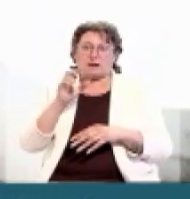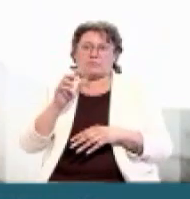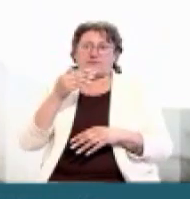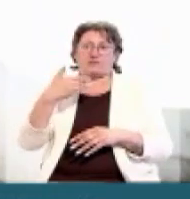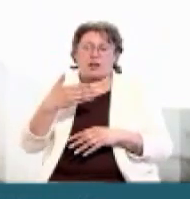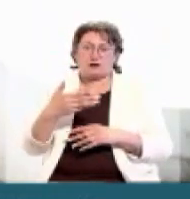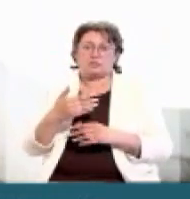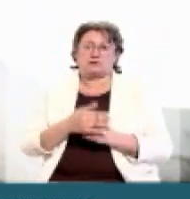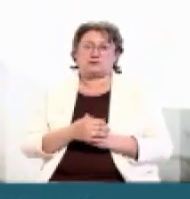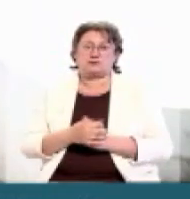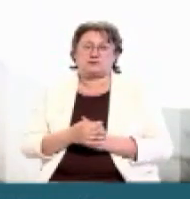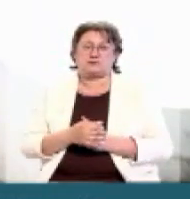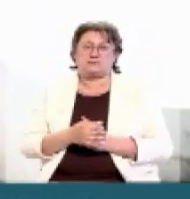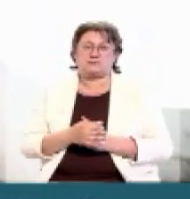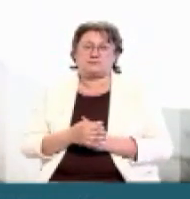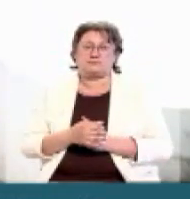флага